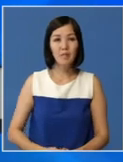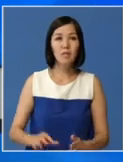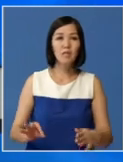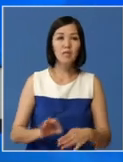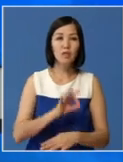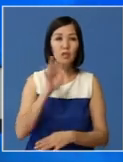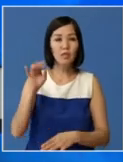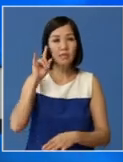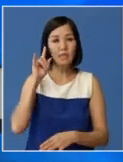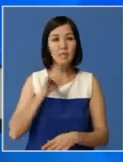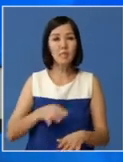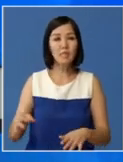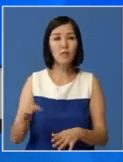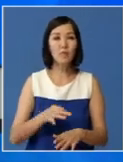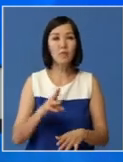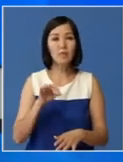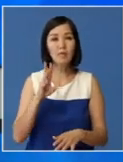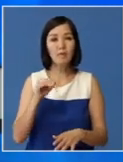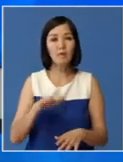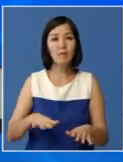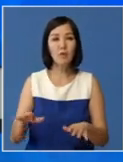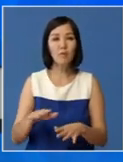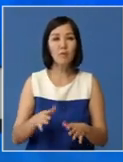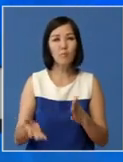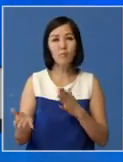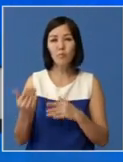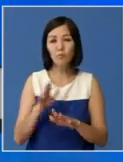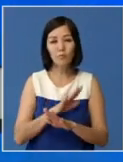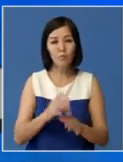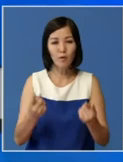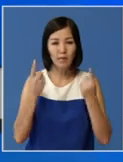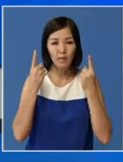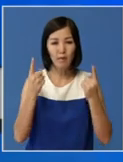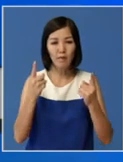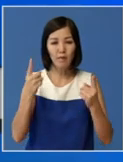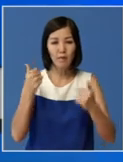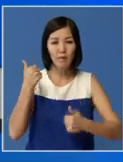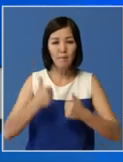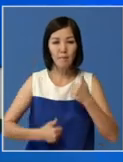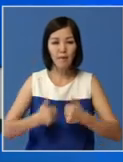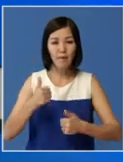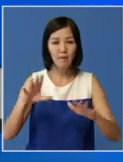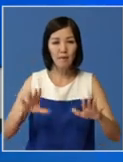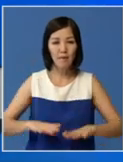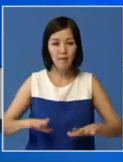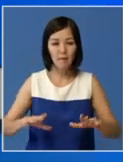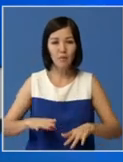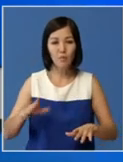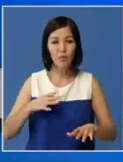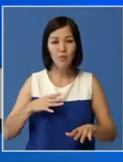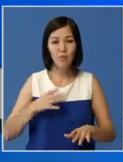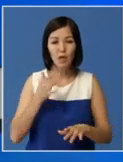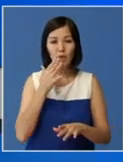Шығыс Қазақстан облысы Тарбағатай ауданында бұрын соңды болмаған аламан бәйге өтті. Дүбірлі додаға шет мемлекеттерден де